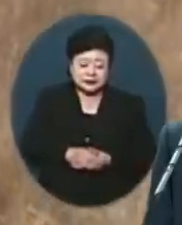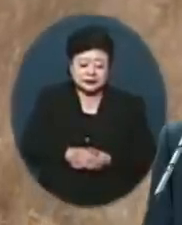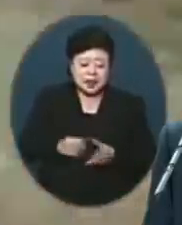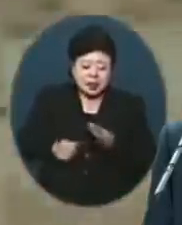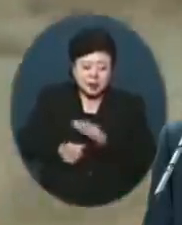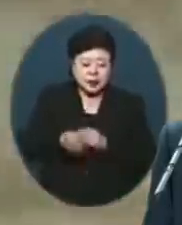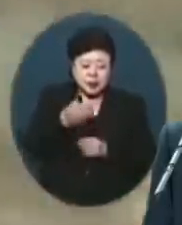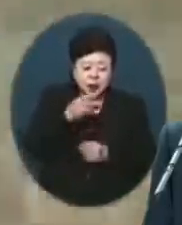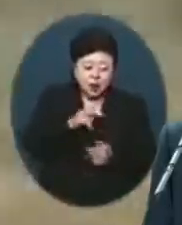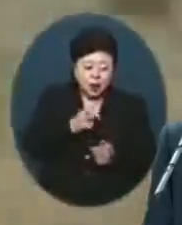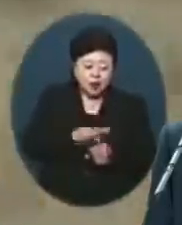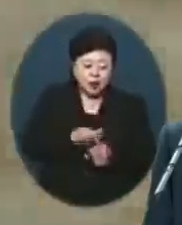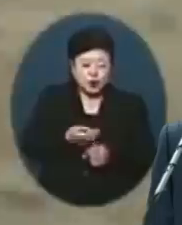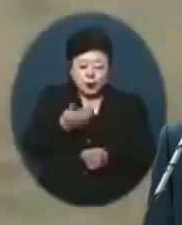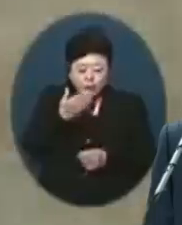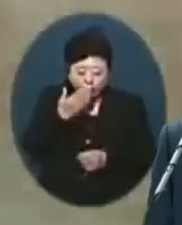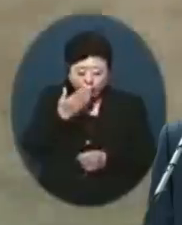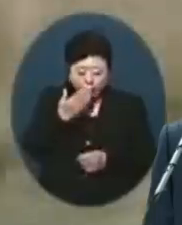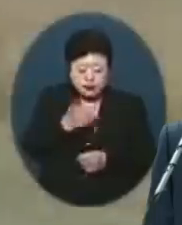잡고